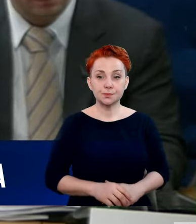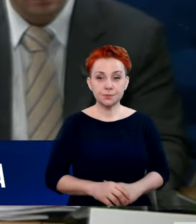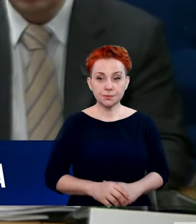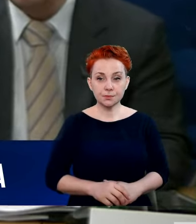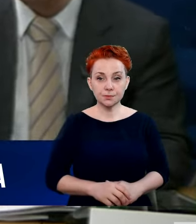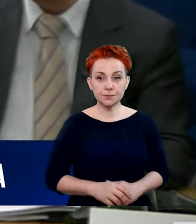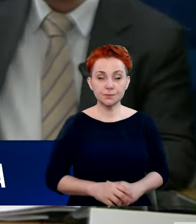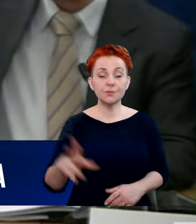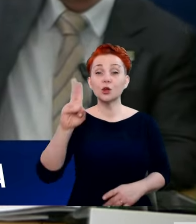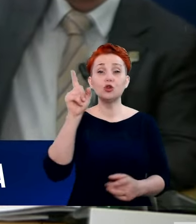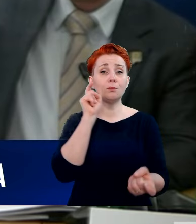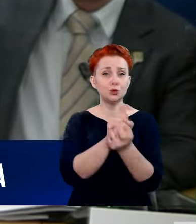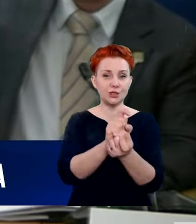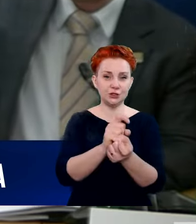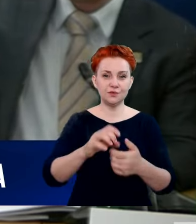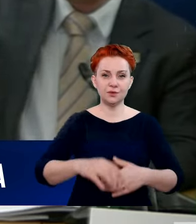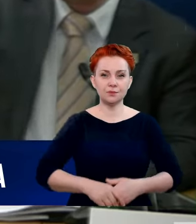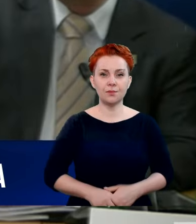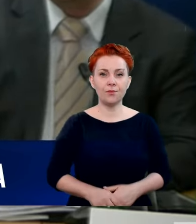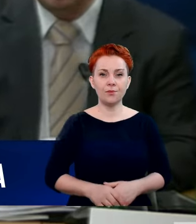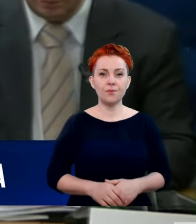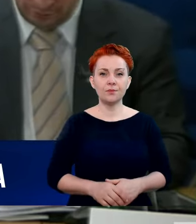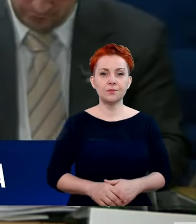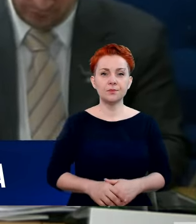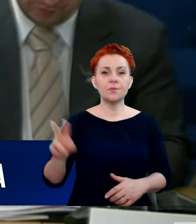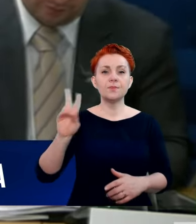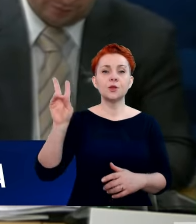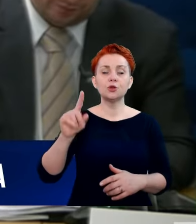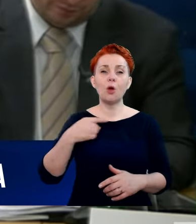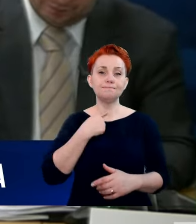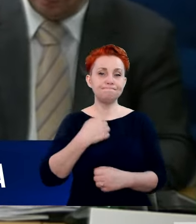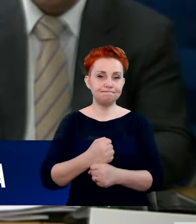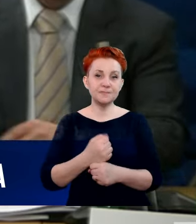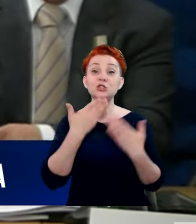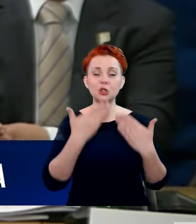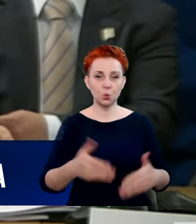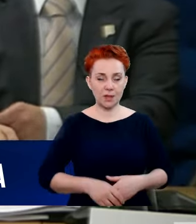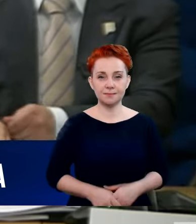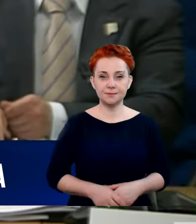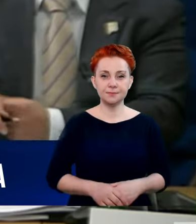Kto jest przeciw? Kto się wstrzymał? Dziękuję.